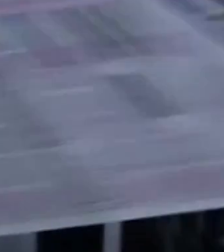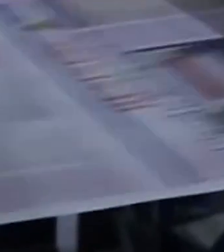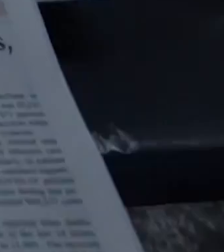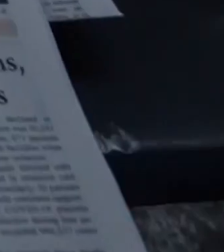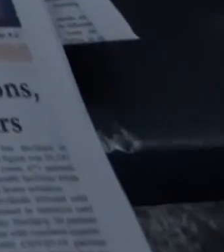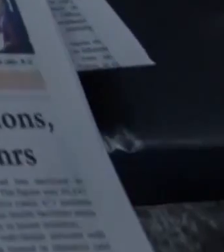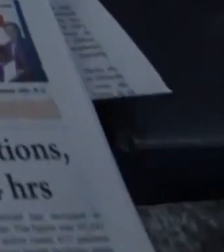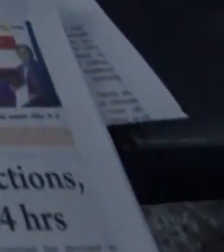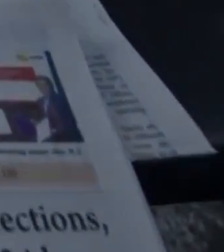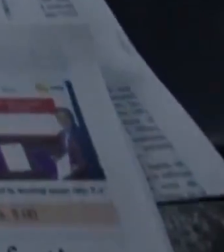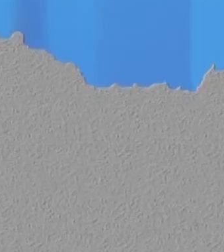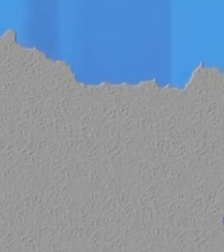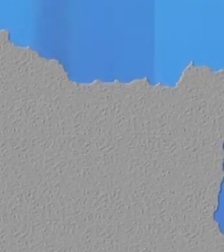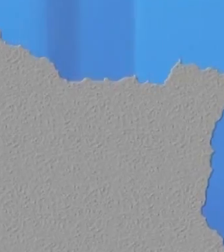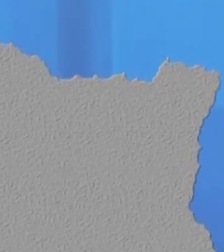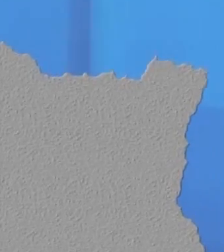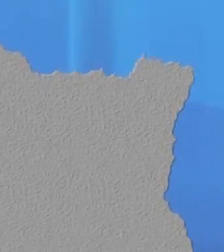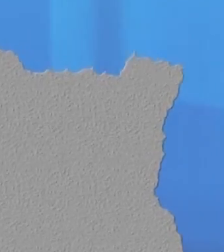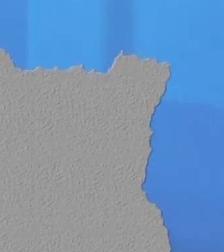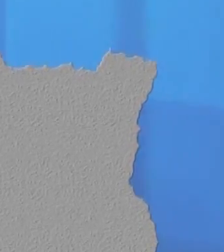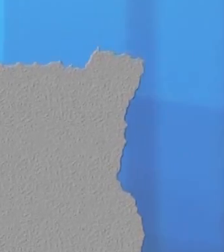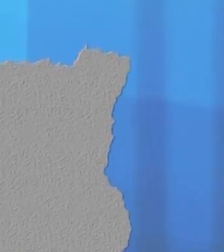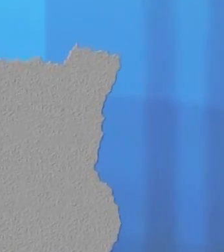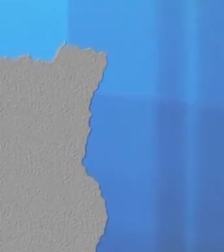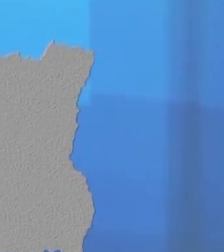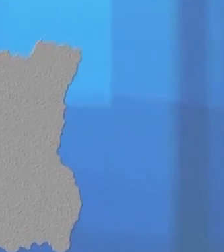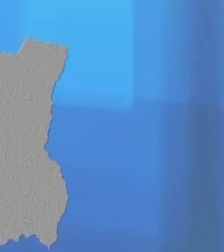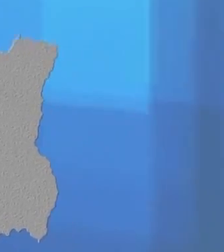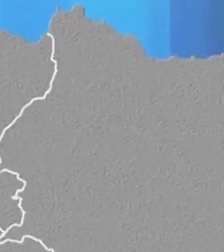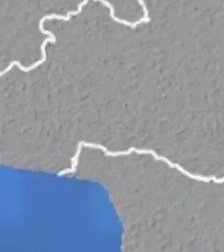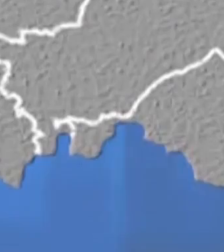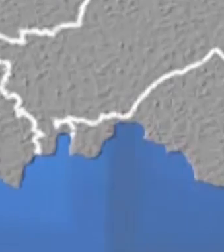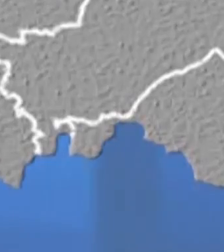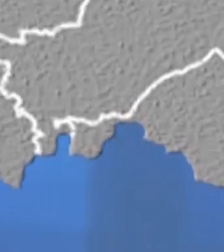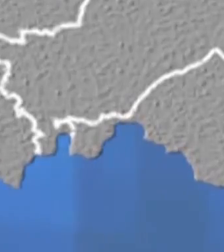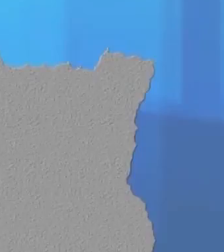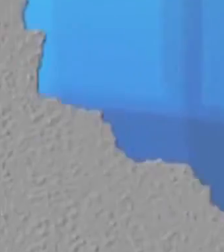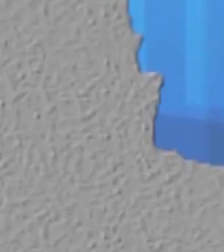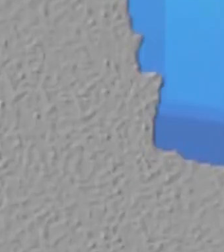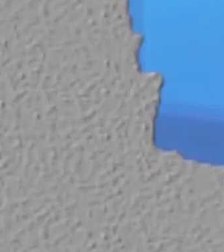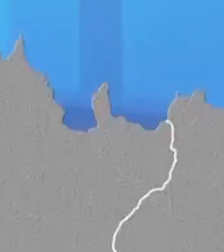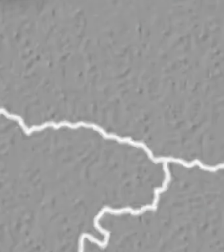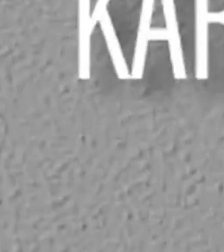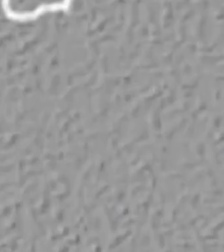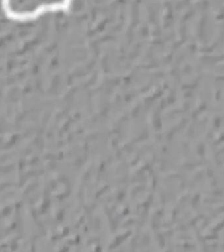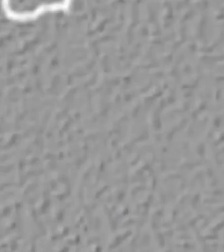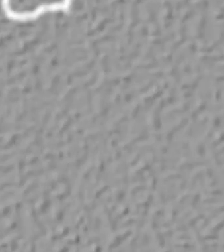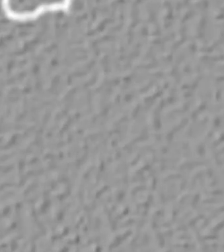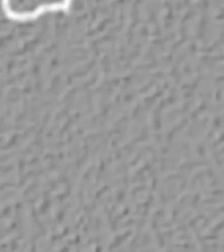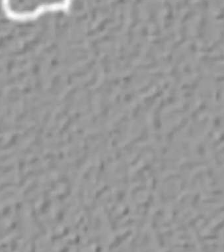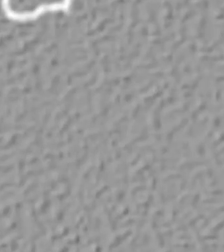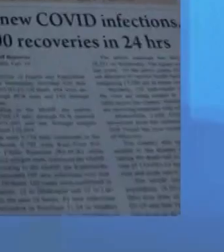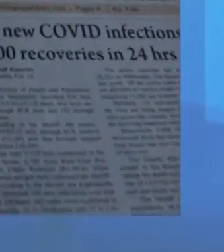अब कोहलपुरबाट पश्चिम क्षेत्रको आफ्नै संस्करण हरेक बिहान तपाईँको आँगनमा। लुम्बिनी, कर्णाली र